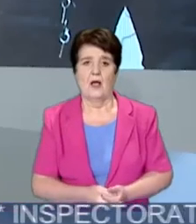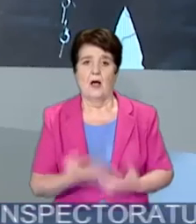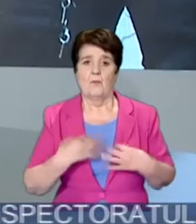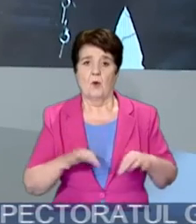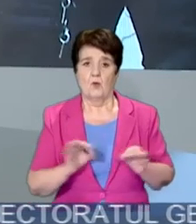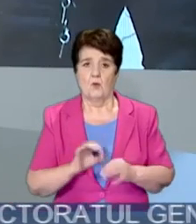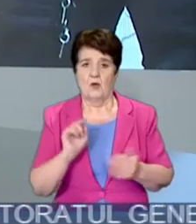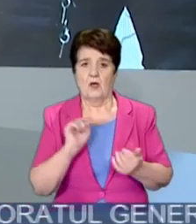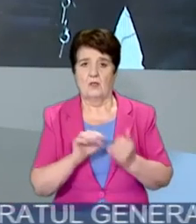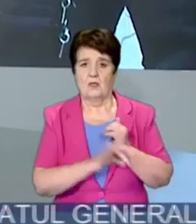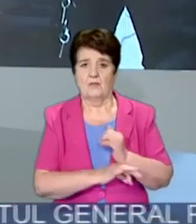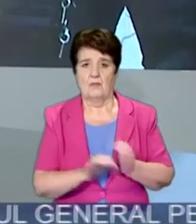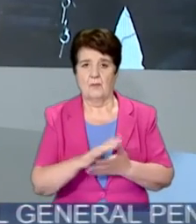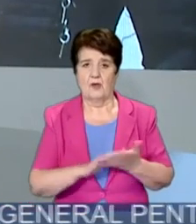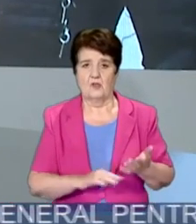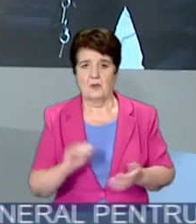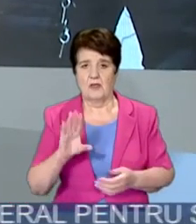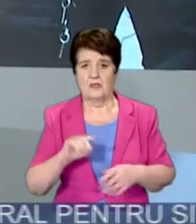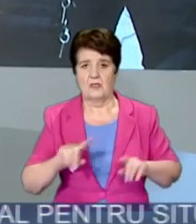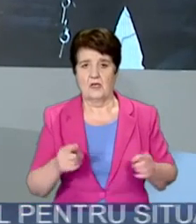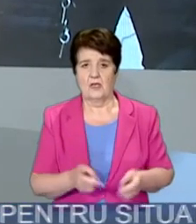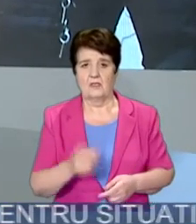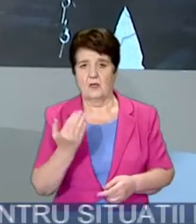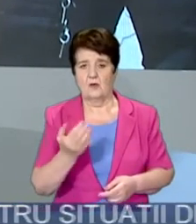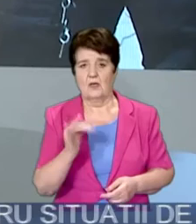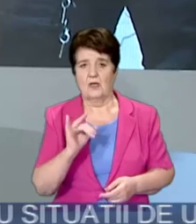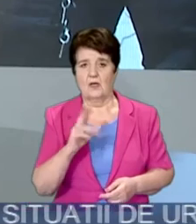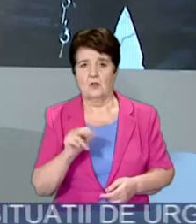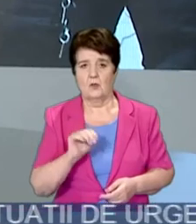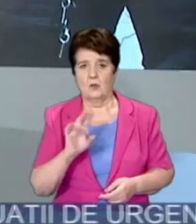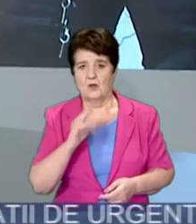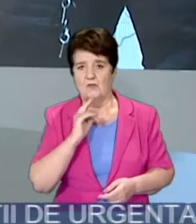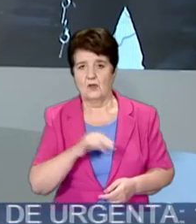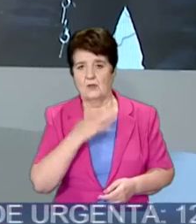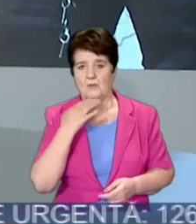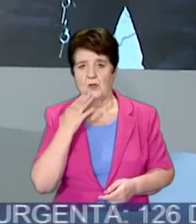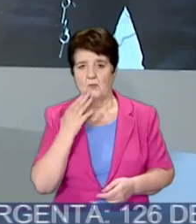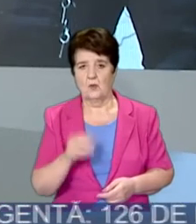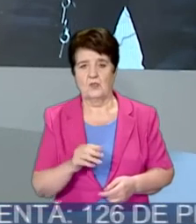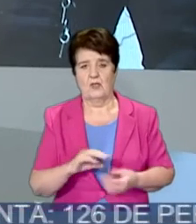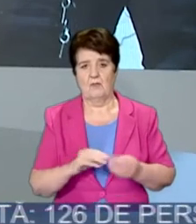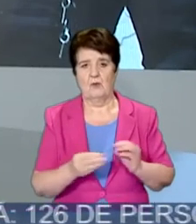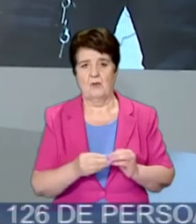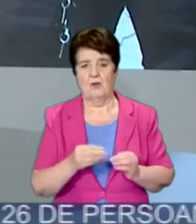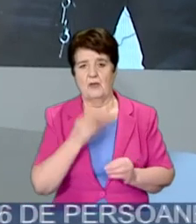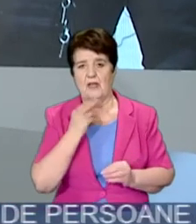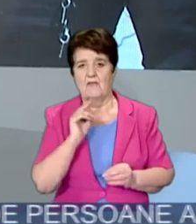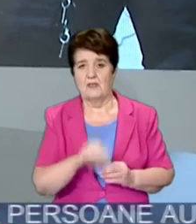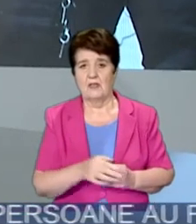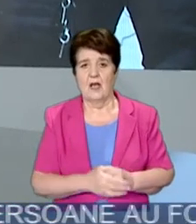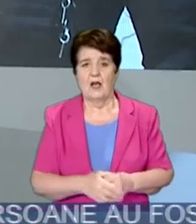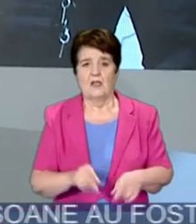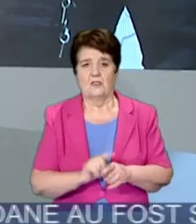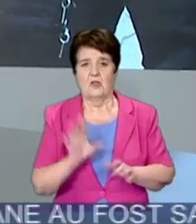Procurorii anticorupție au cerut prelungirea mandatului de arest în privința lui Igor Dodon, învinuit pe mai multe capete de acuzare. De asemenea, au